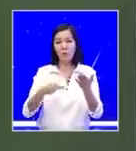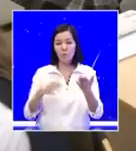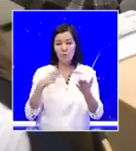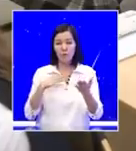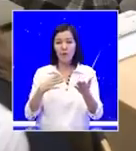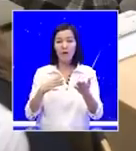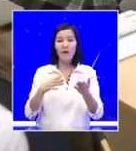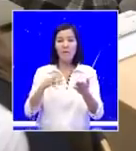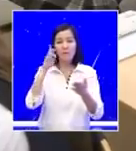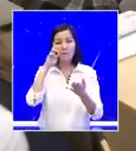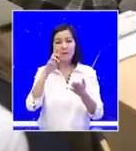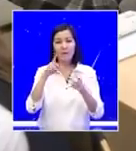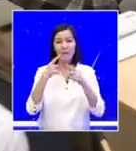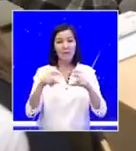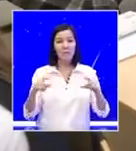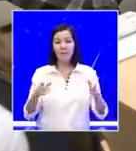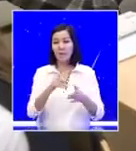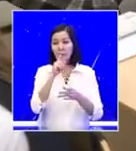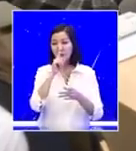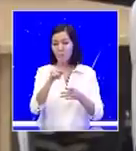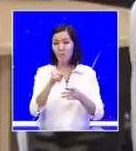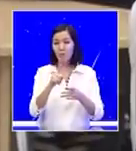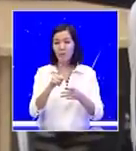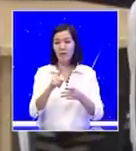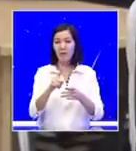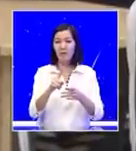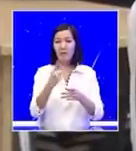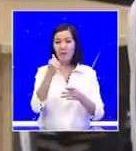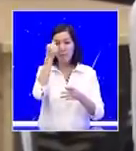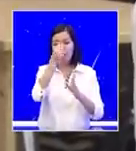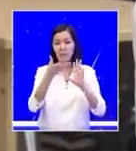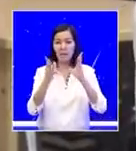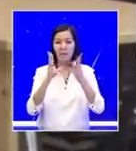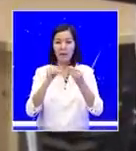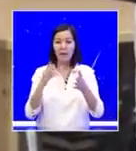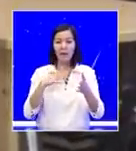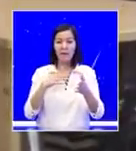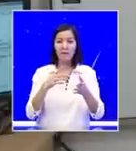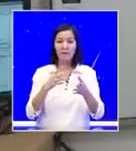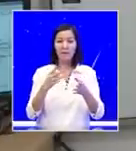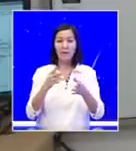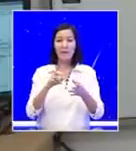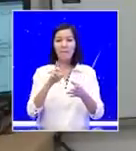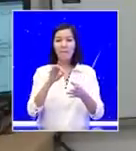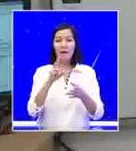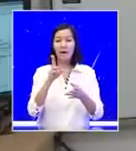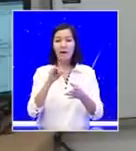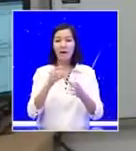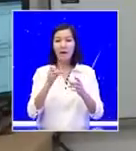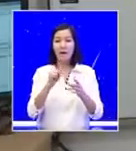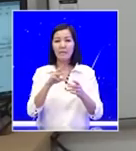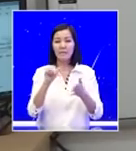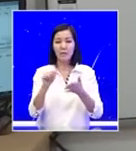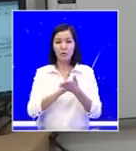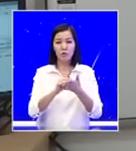Айтуынша мемлекет емтихан болмайды. Ағымдағы бағалар негізінде жылдық баға шығарылады. Сөйтіп бұл баға аттестатқа қойылады дейді.